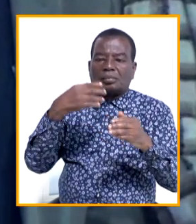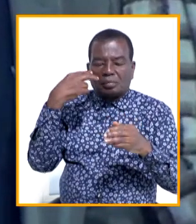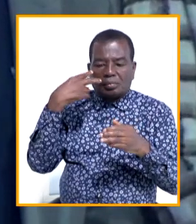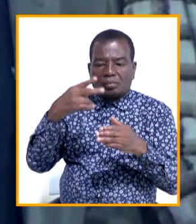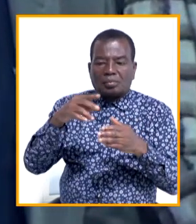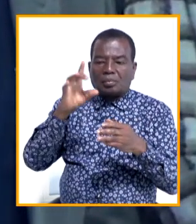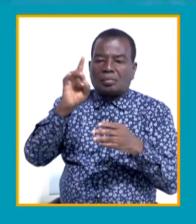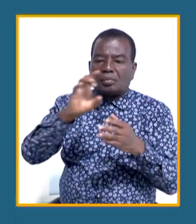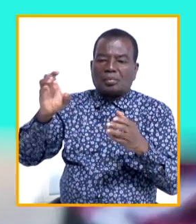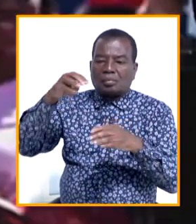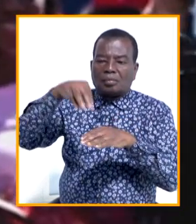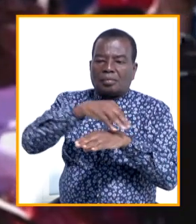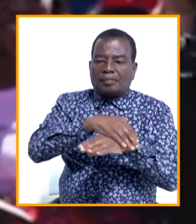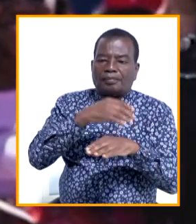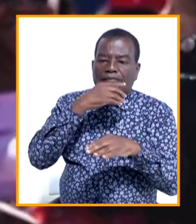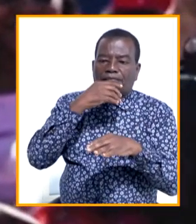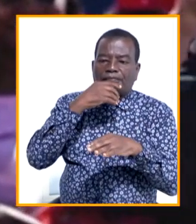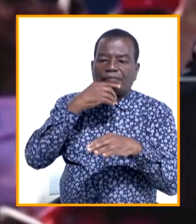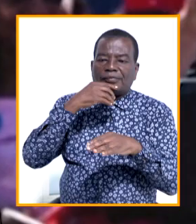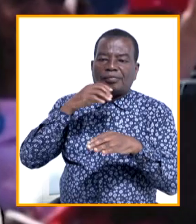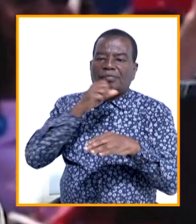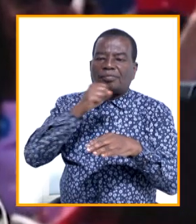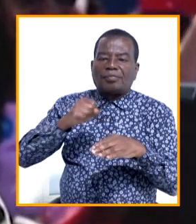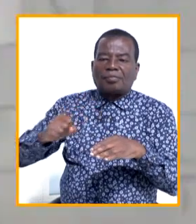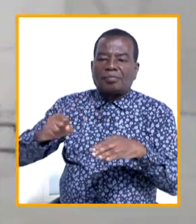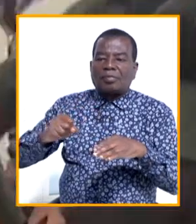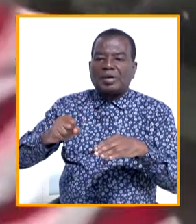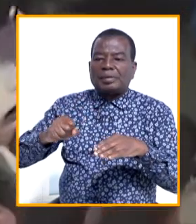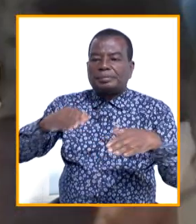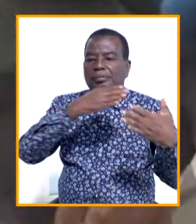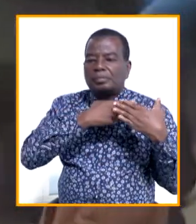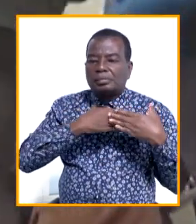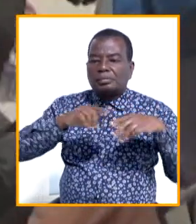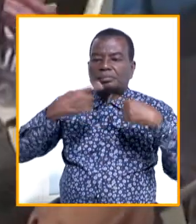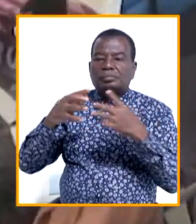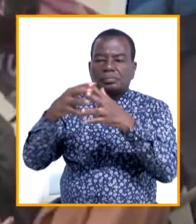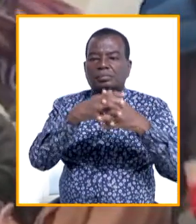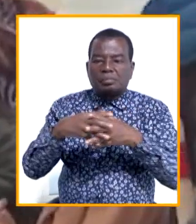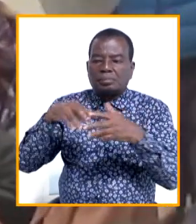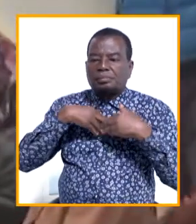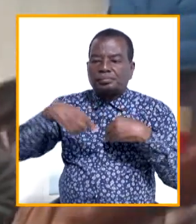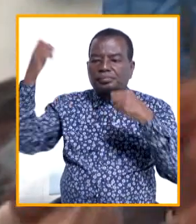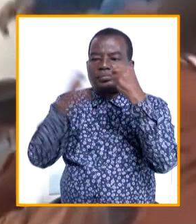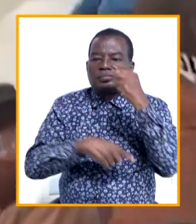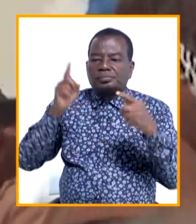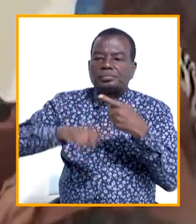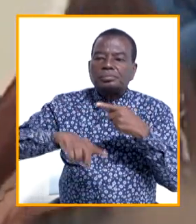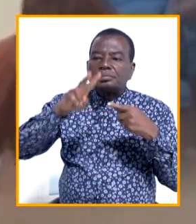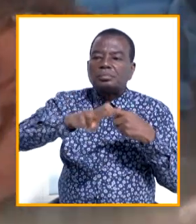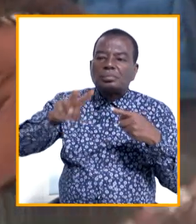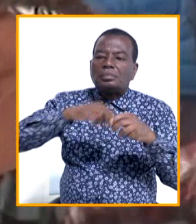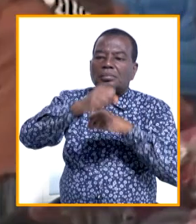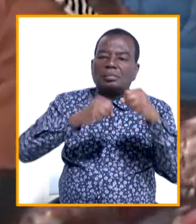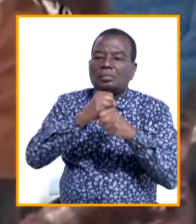la Roumanie l'ancien chef du groupe américain proud Boys a été condamné à 22 ans de priseon après